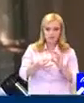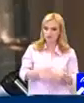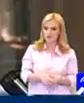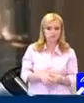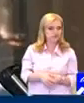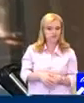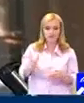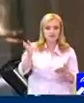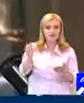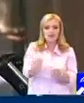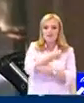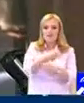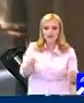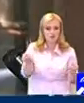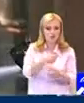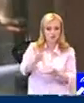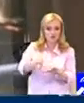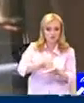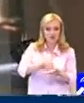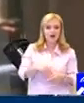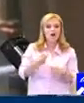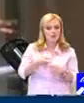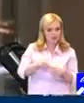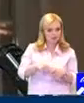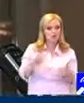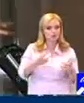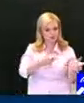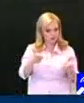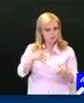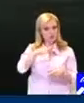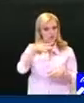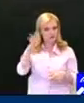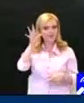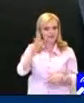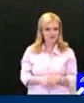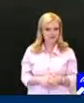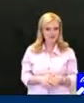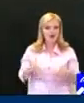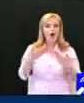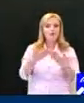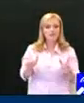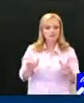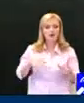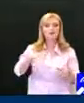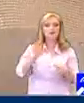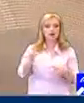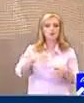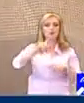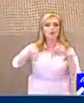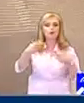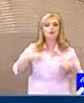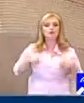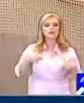imposibil de a copia, nu știu, poate că chiar imposibil. Și asta înseamnă că trebuie să pregătești cu mult mai mult. Absolvenții vor susține următorul examen de